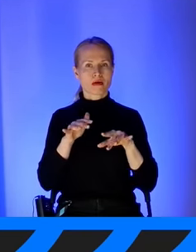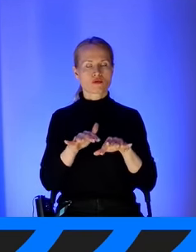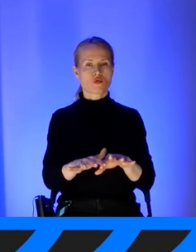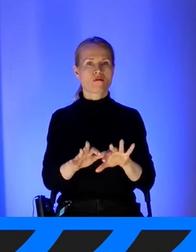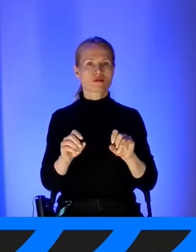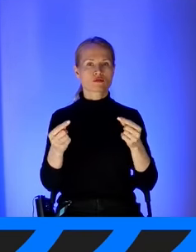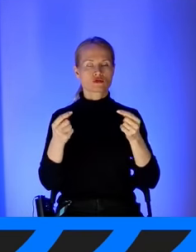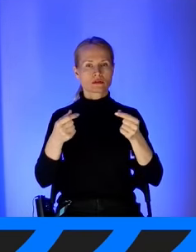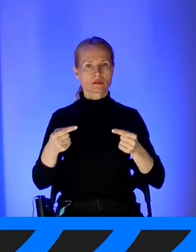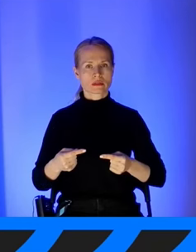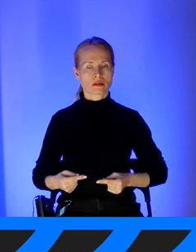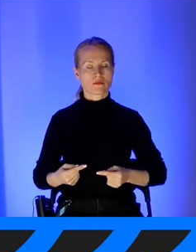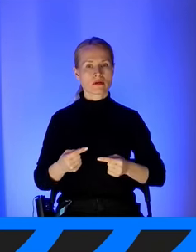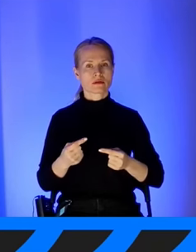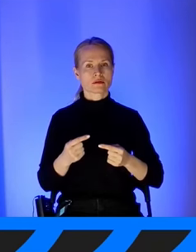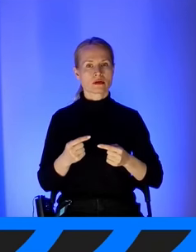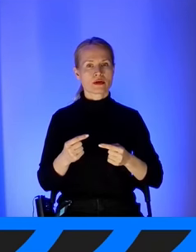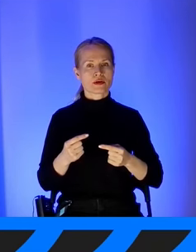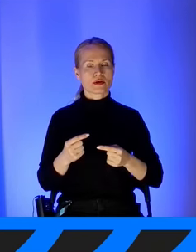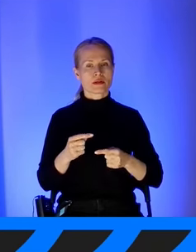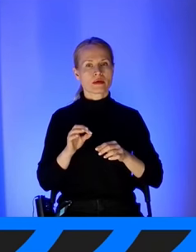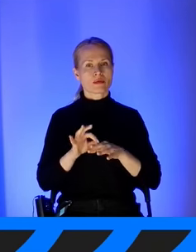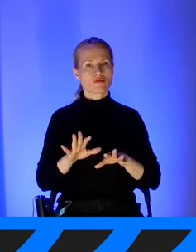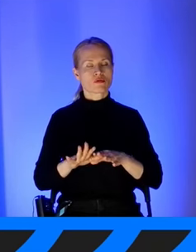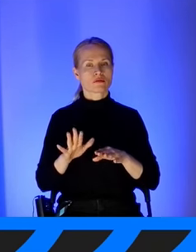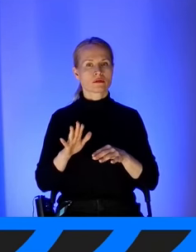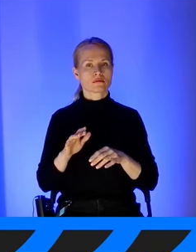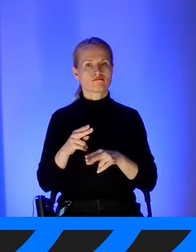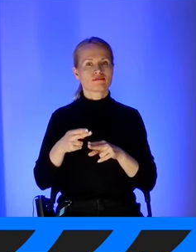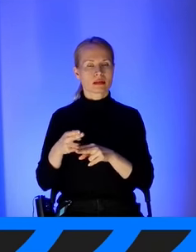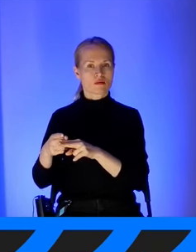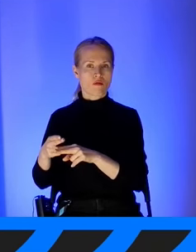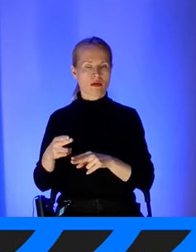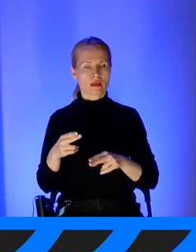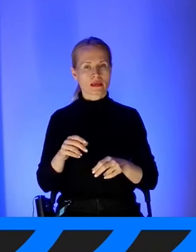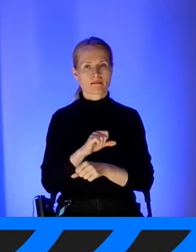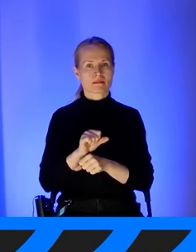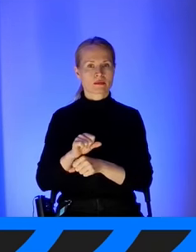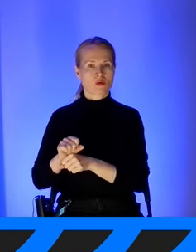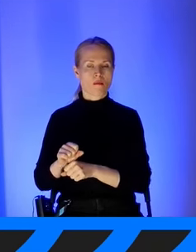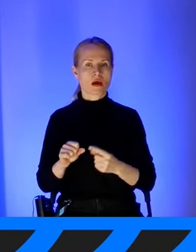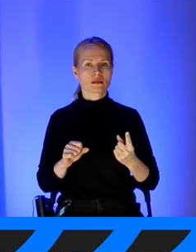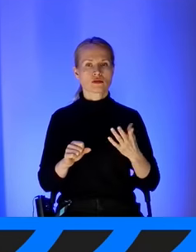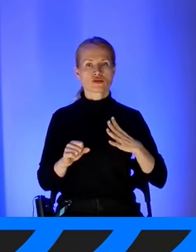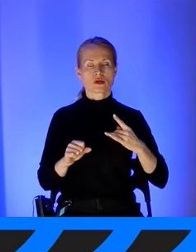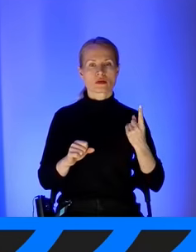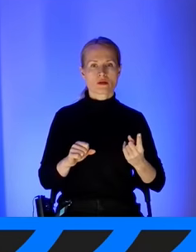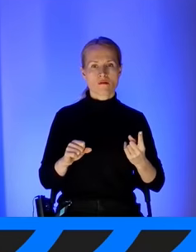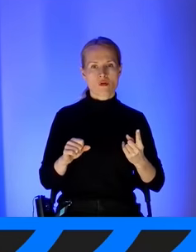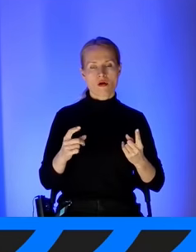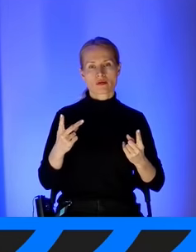синхронизировать не приведёт ли вот эти блокировки к каким-нибудь Дед лока либо Лайф локом что один ожидает одного второй